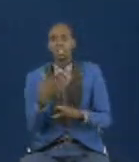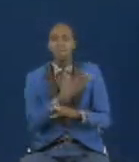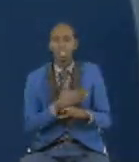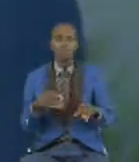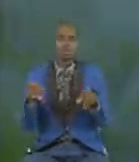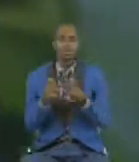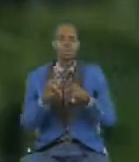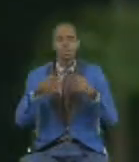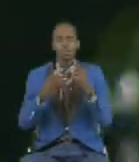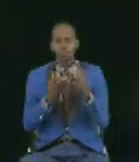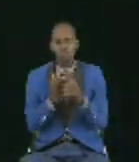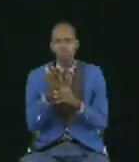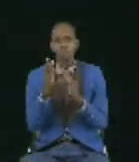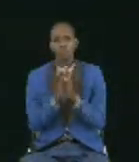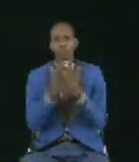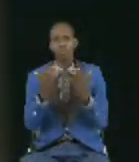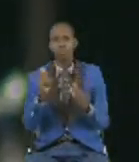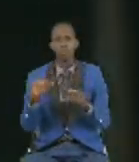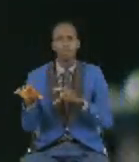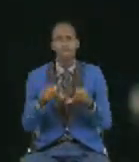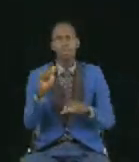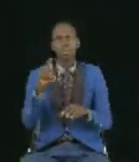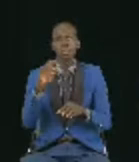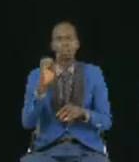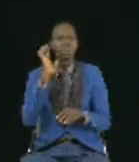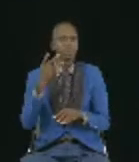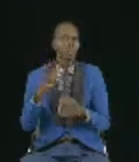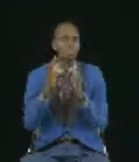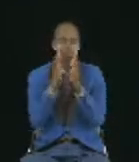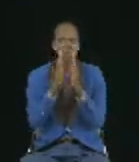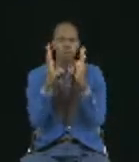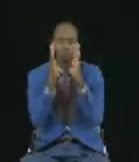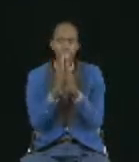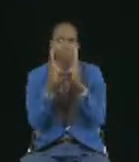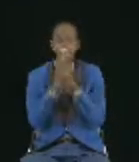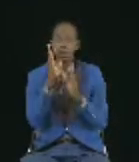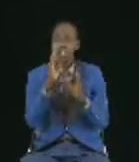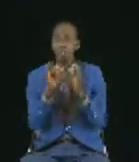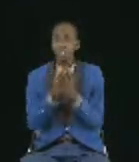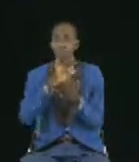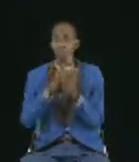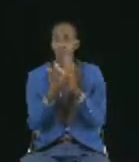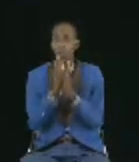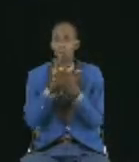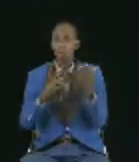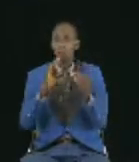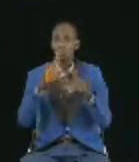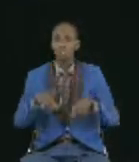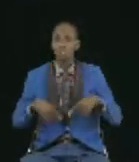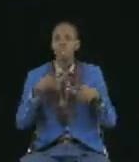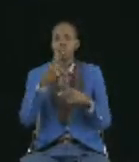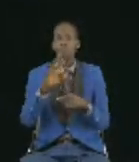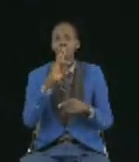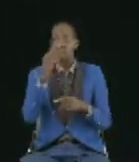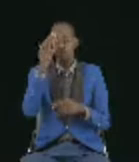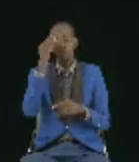prière, prière, prière. Et quand cela devient, fait partie intégrante de ta vie, tu as connu par